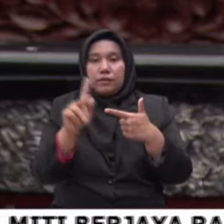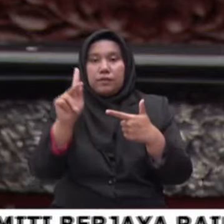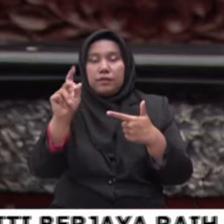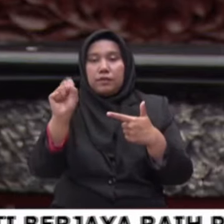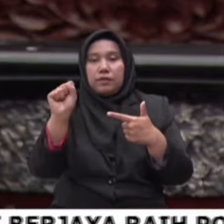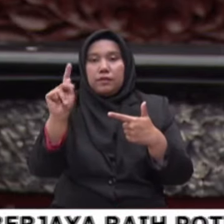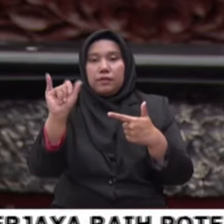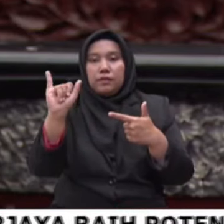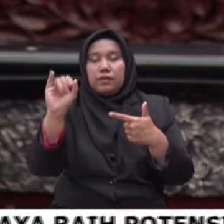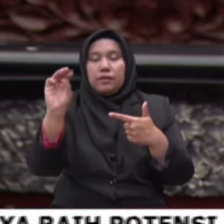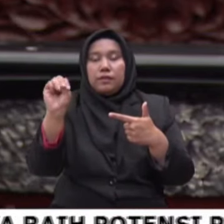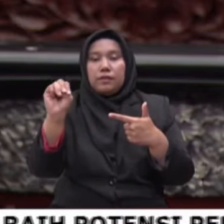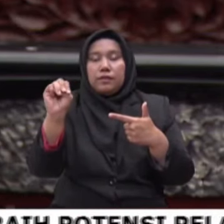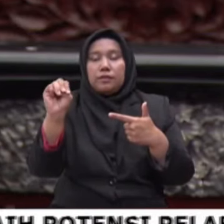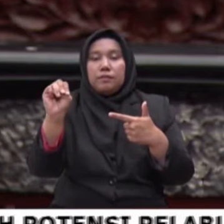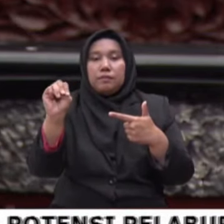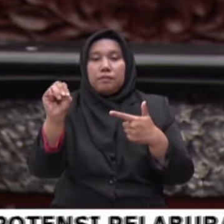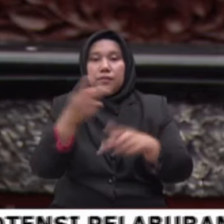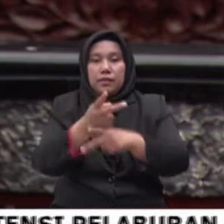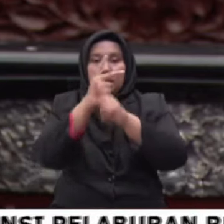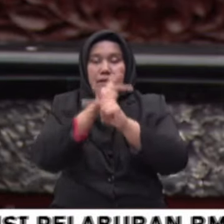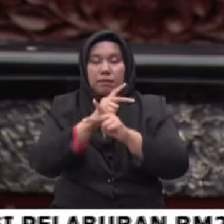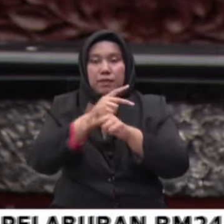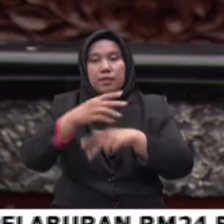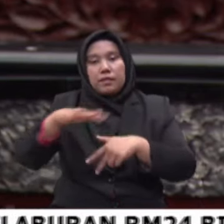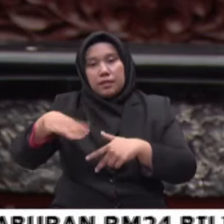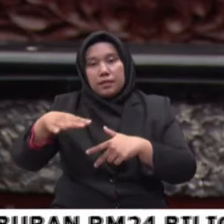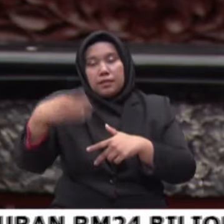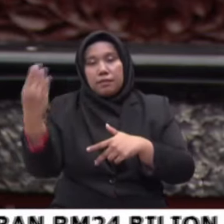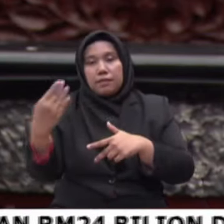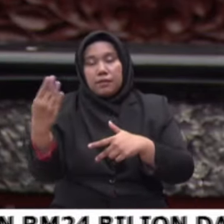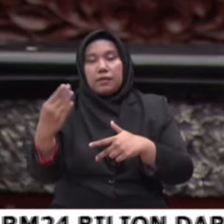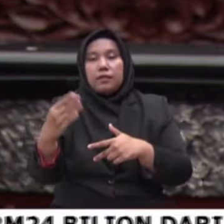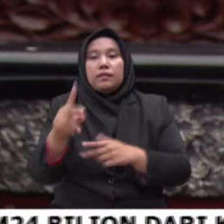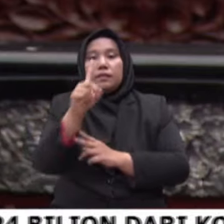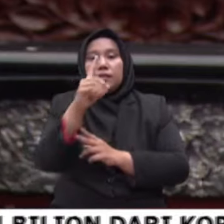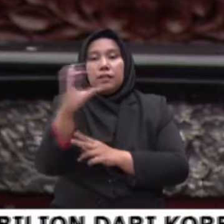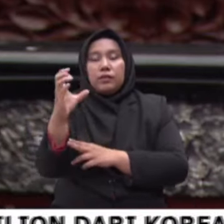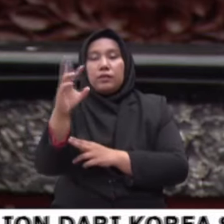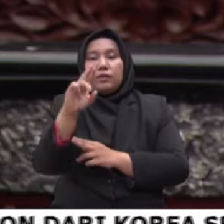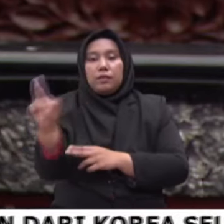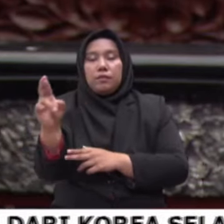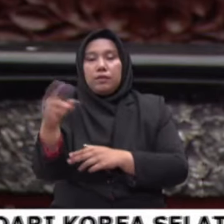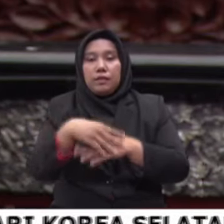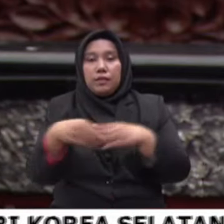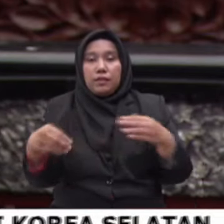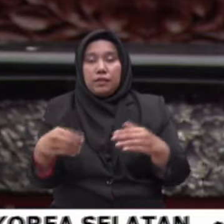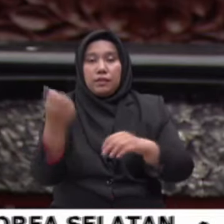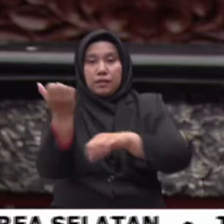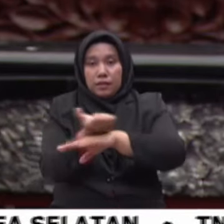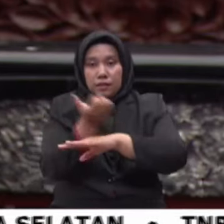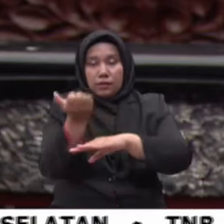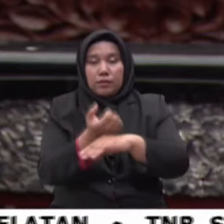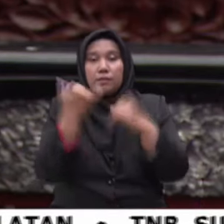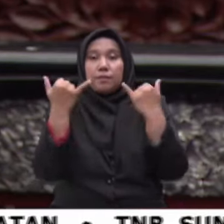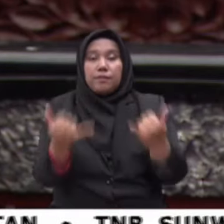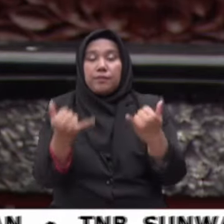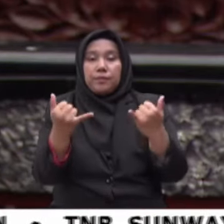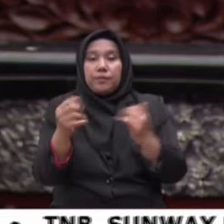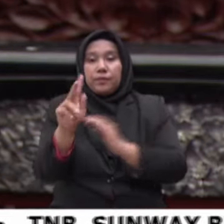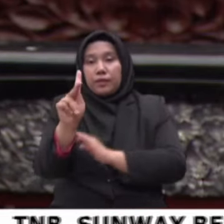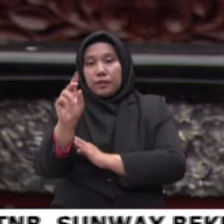pinjaman sederhana maksimanya RM1,000. Dalam keadaan ekonomi sekarang, dalam keadaan suasana sekarang,